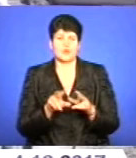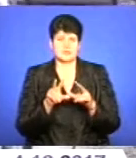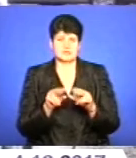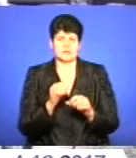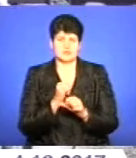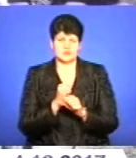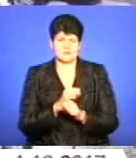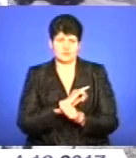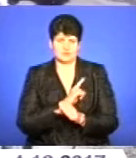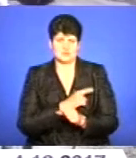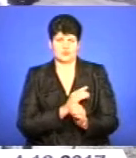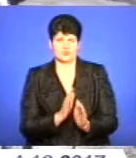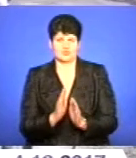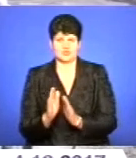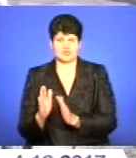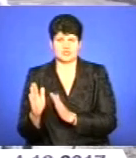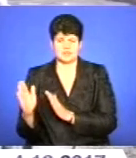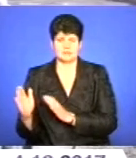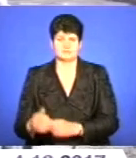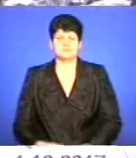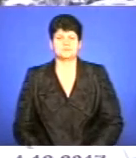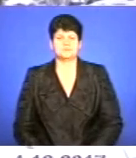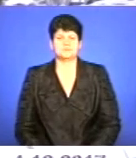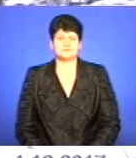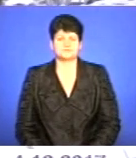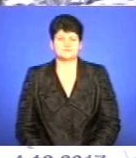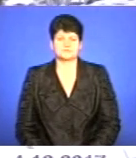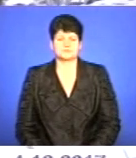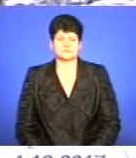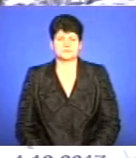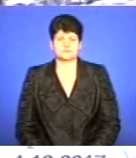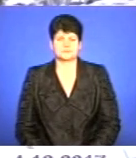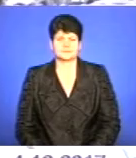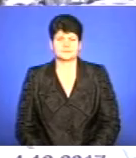працювати у посиленому режимі. Богдана Сарабун, Андрій Бодак, Вісті ТТБ.